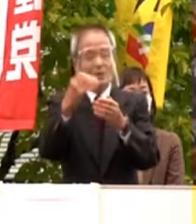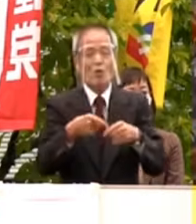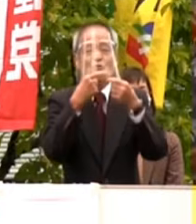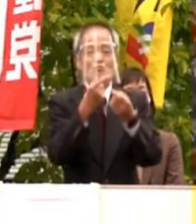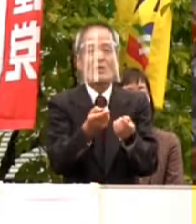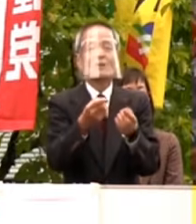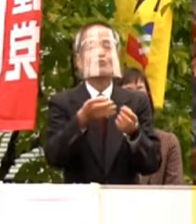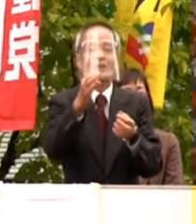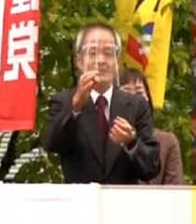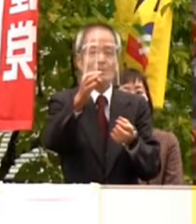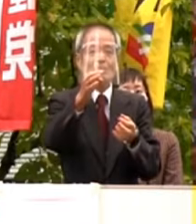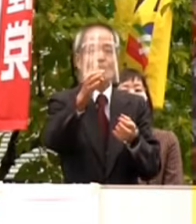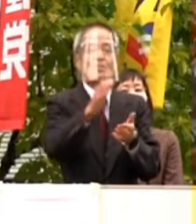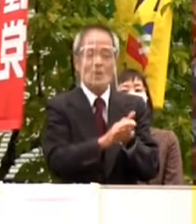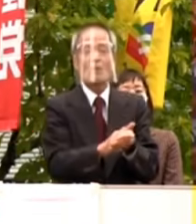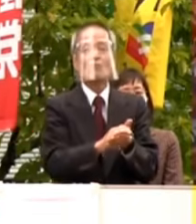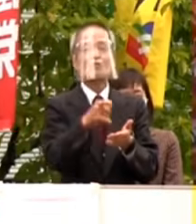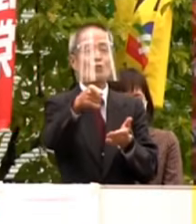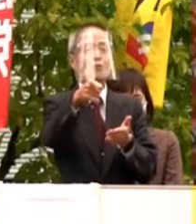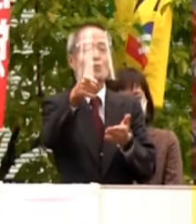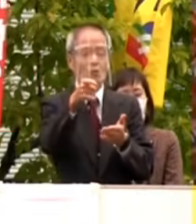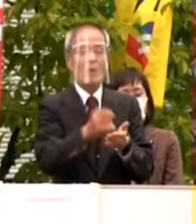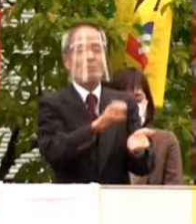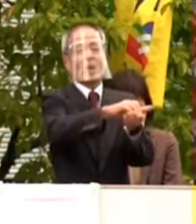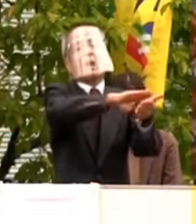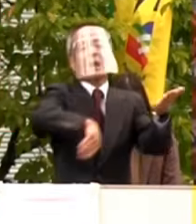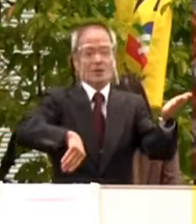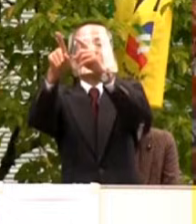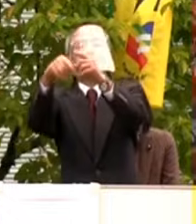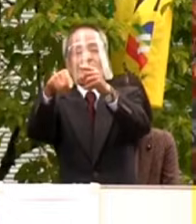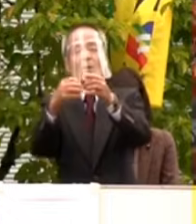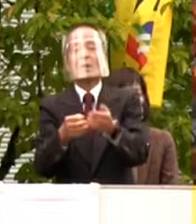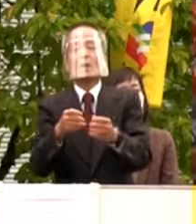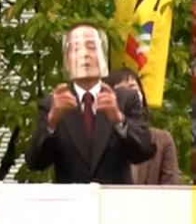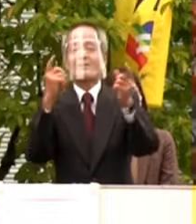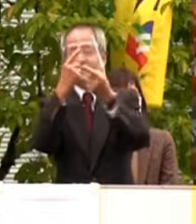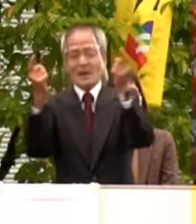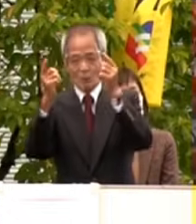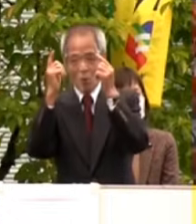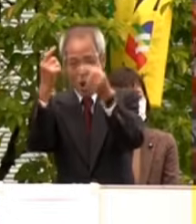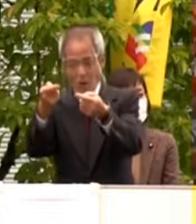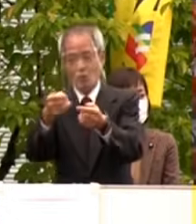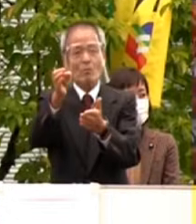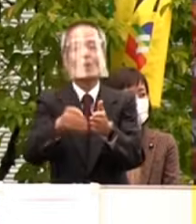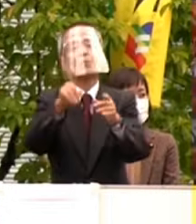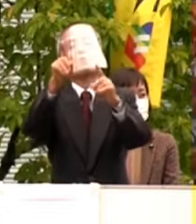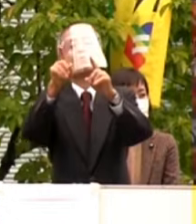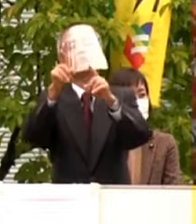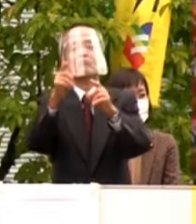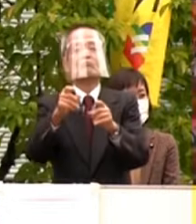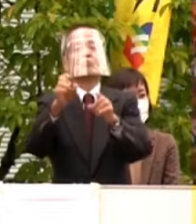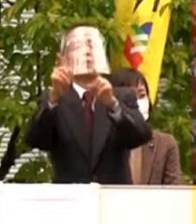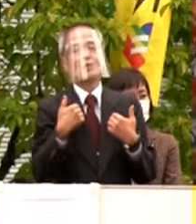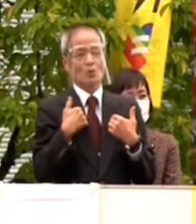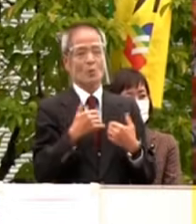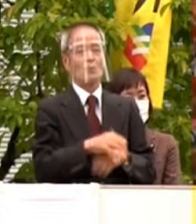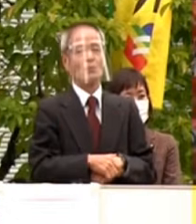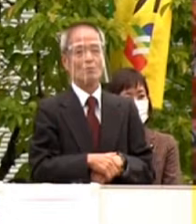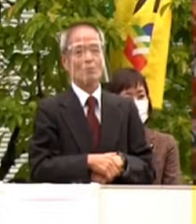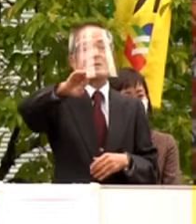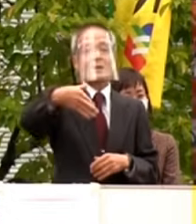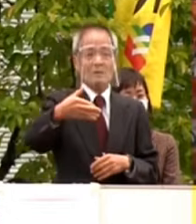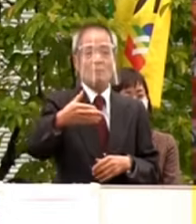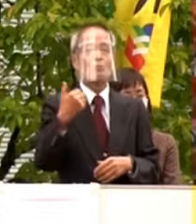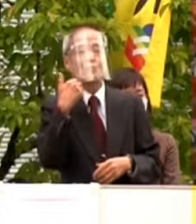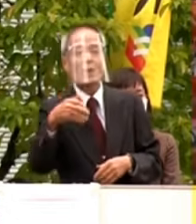金はきっぱり廃止させようじゃありませんか。そして皆さん、税金は大儲けしている富裕層